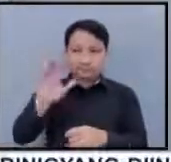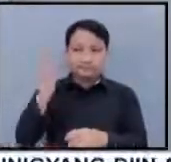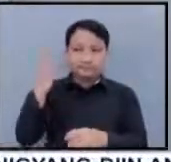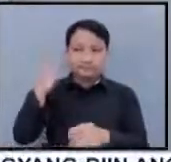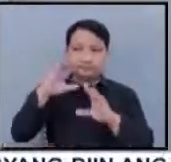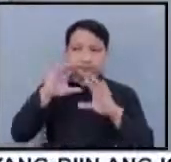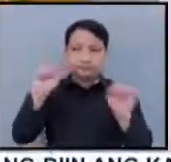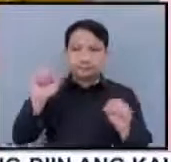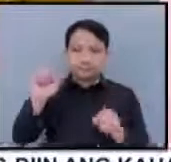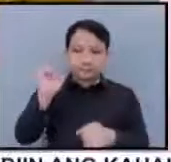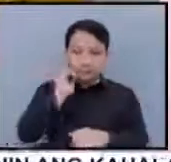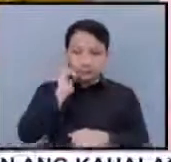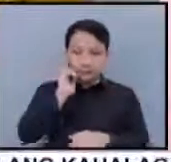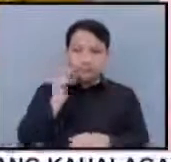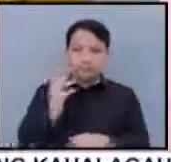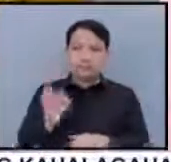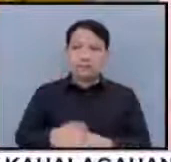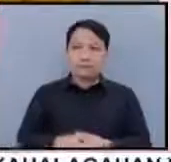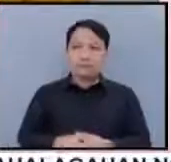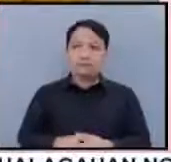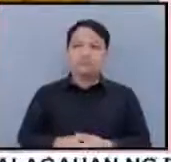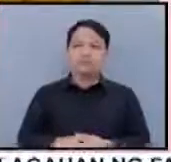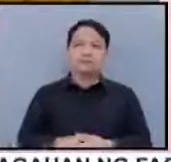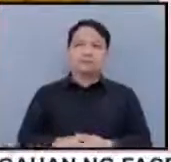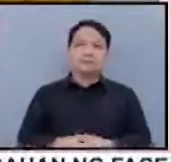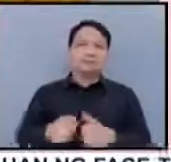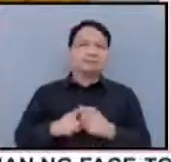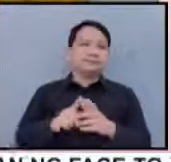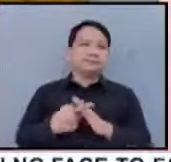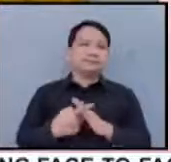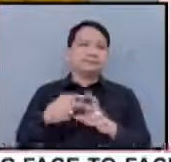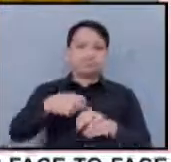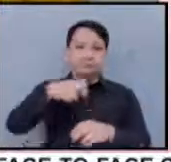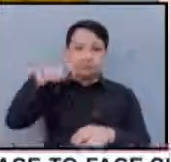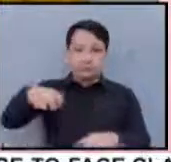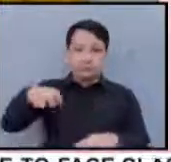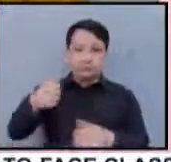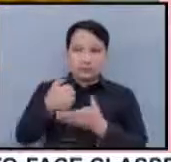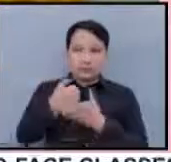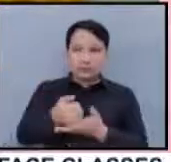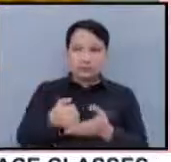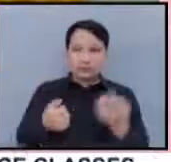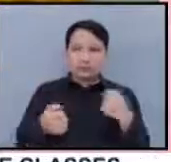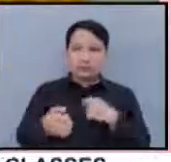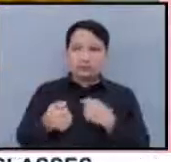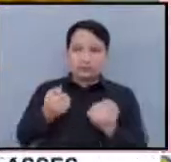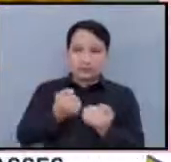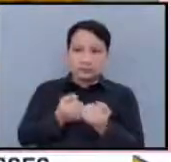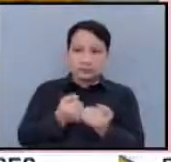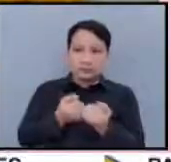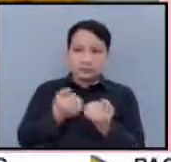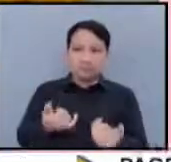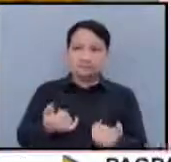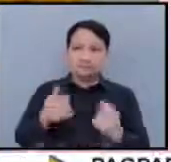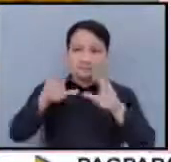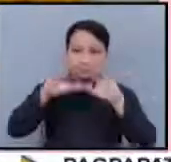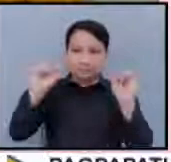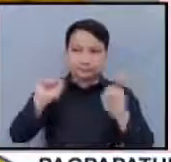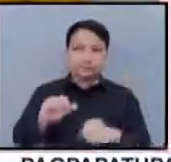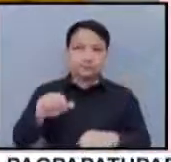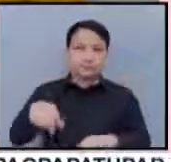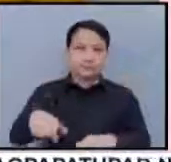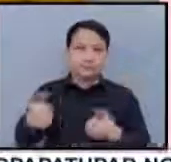Tatay Duterte na ever since po na umupo siya talagang nandiyan sa amin, sumusuport sa amin. And of course, the present administration,